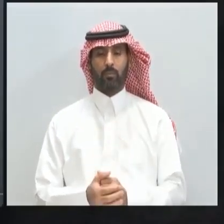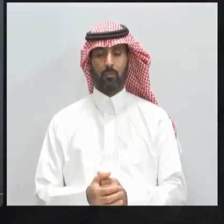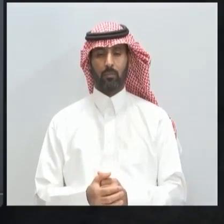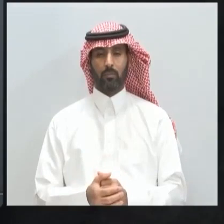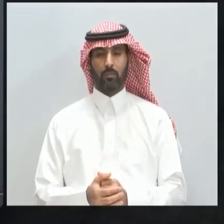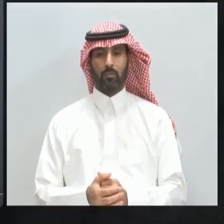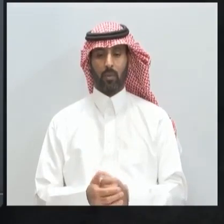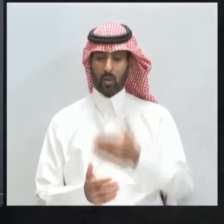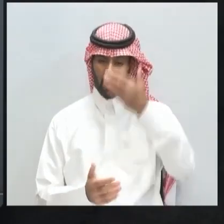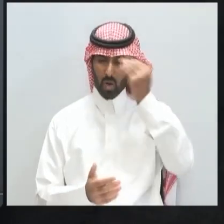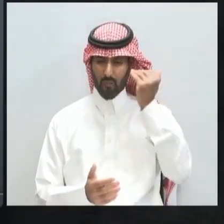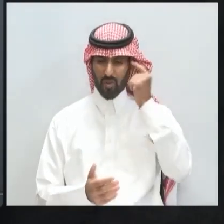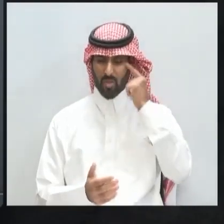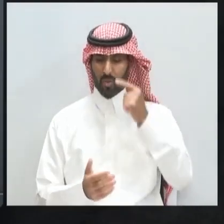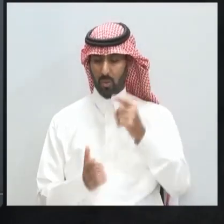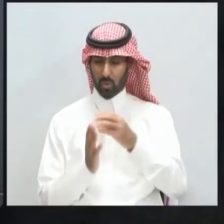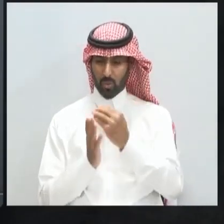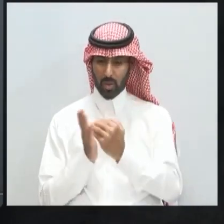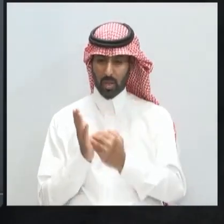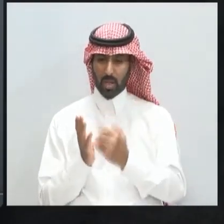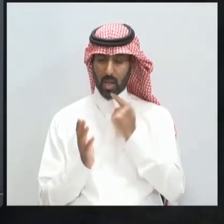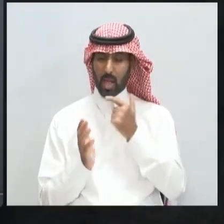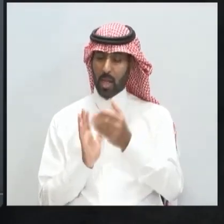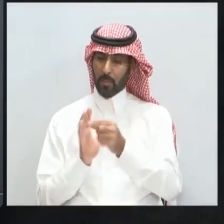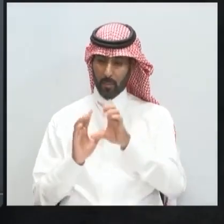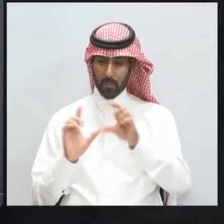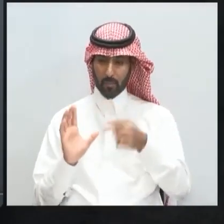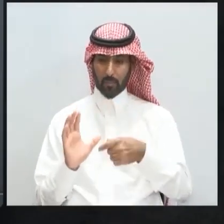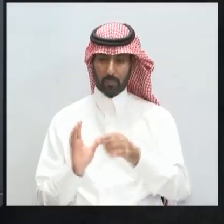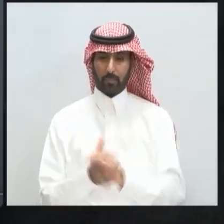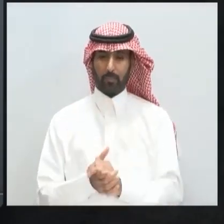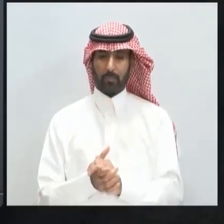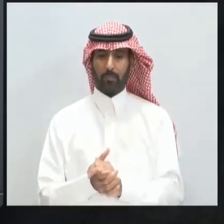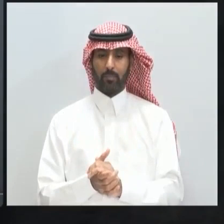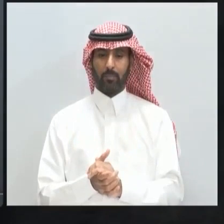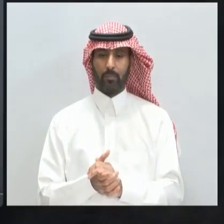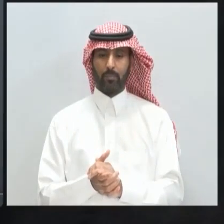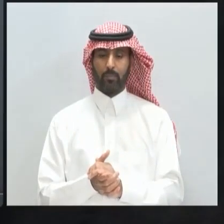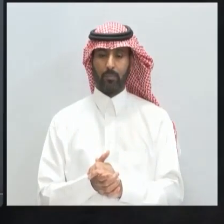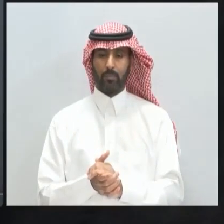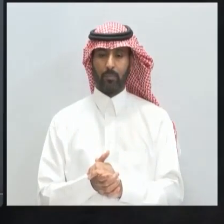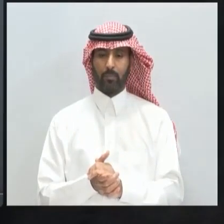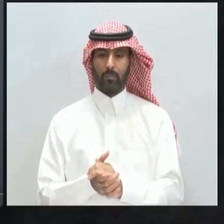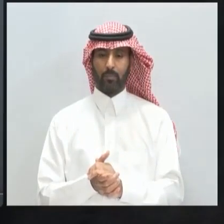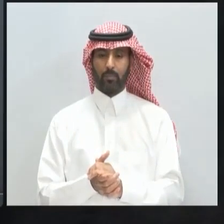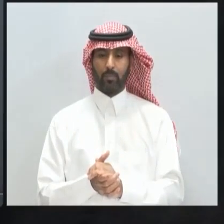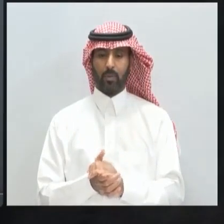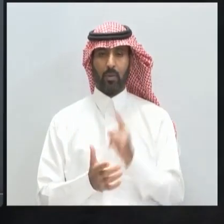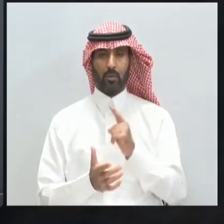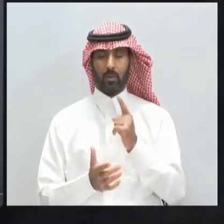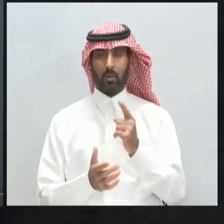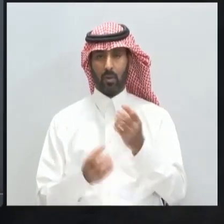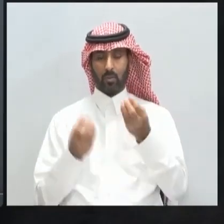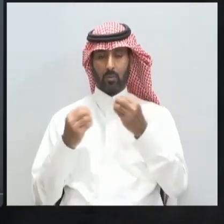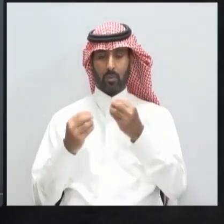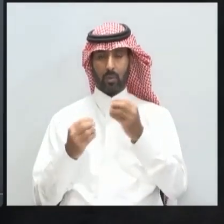واحفظوا تلكم الابيات التي قالها الامام الصبار رحمه الله تعالى ختاما اسال الله لي ولكم التوفيق